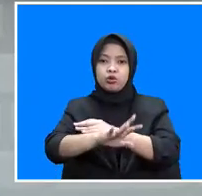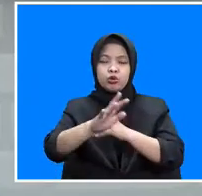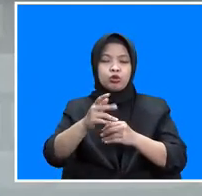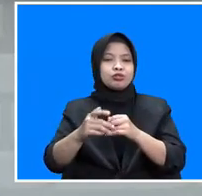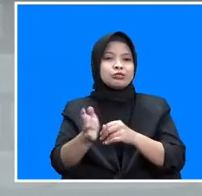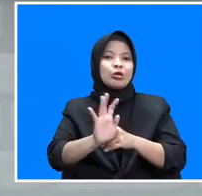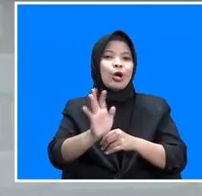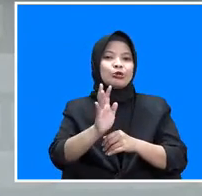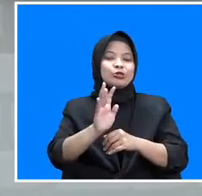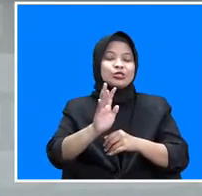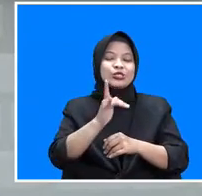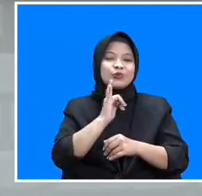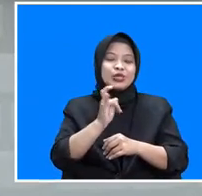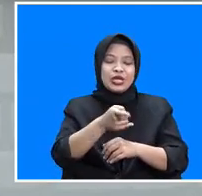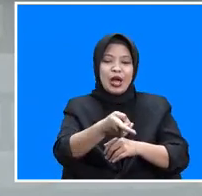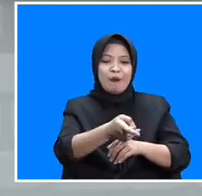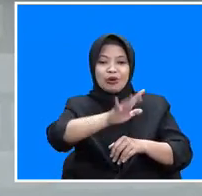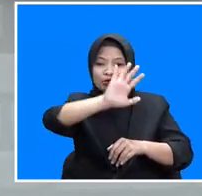semuanya